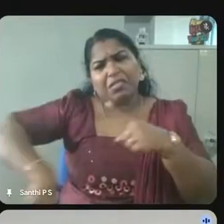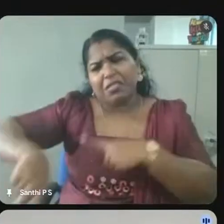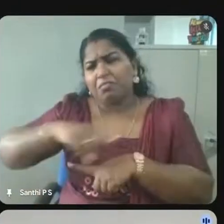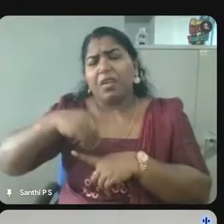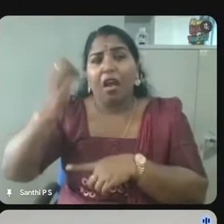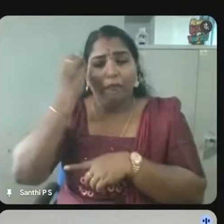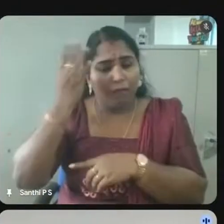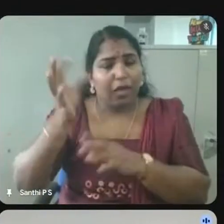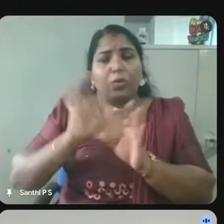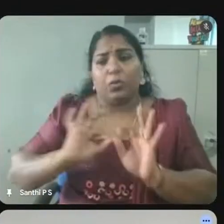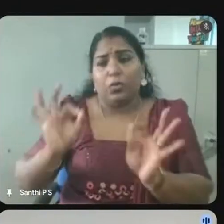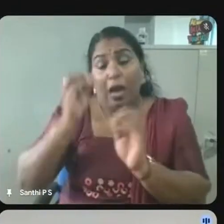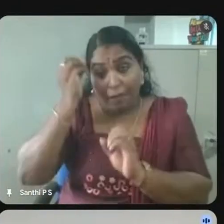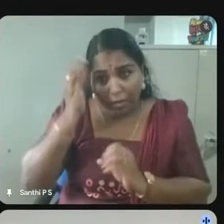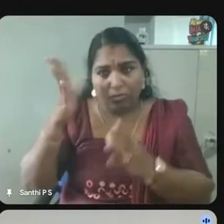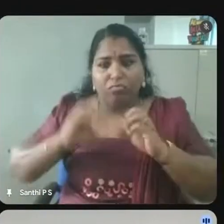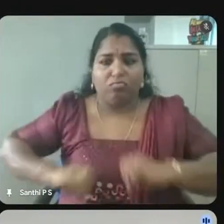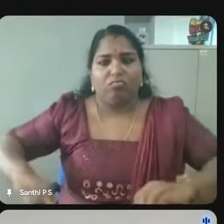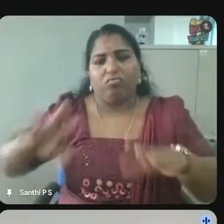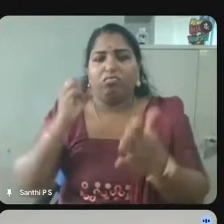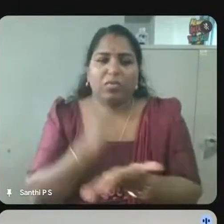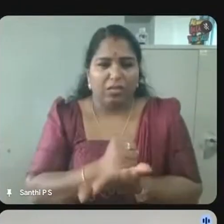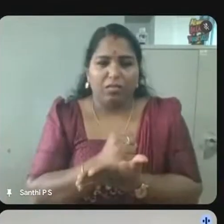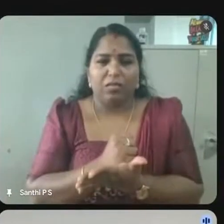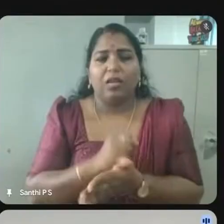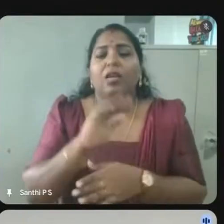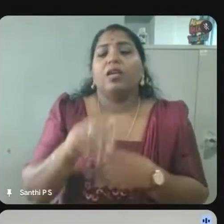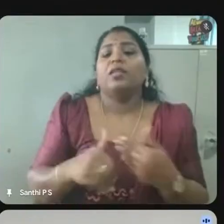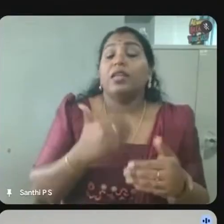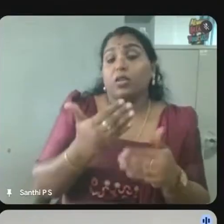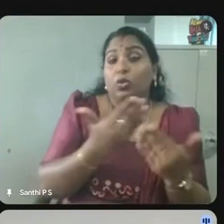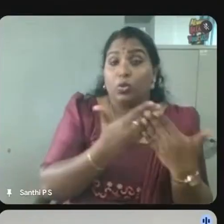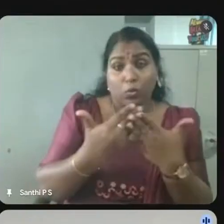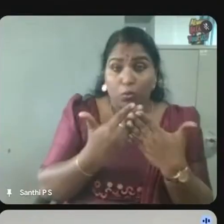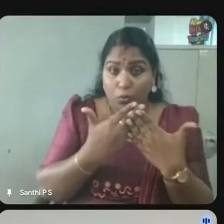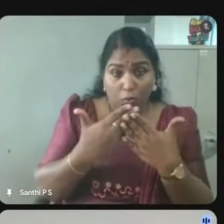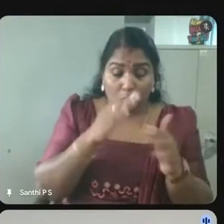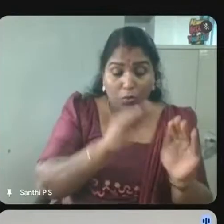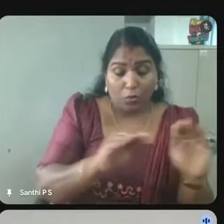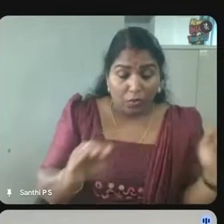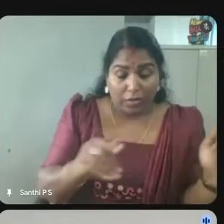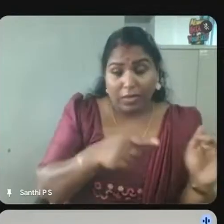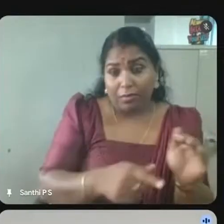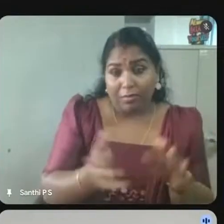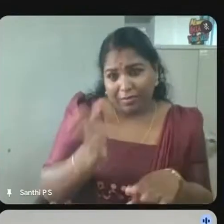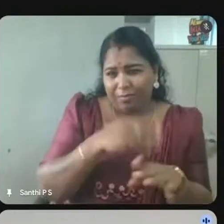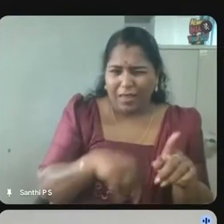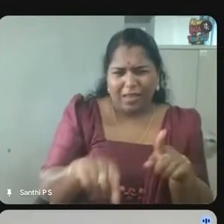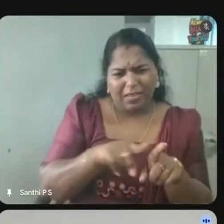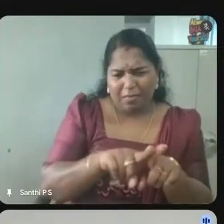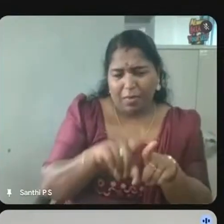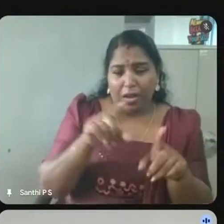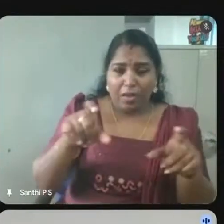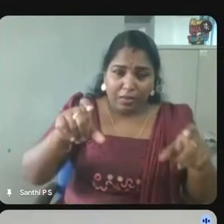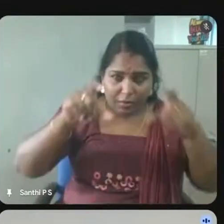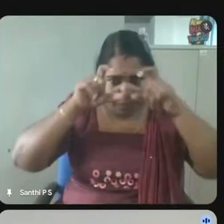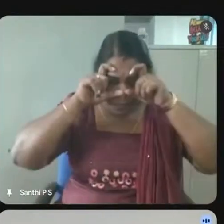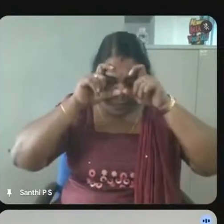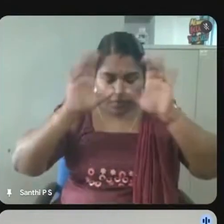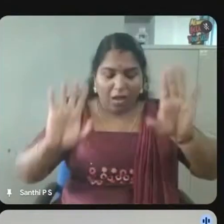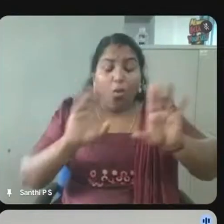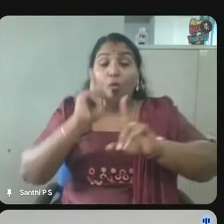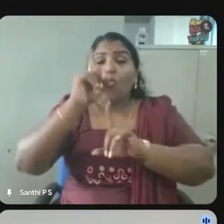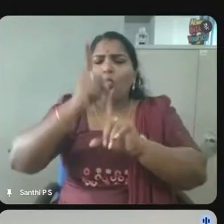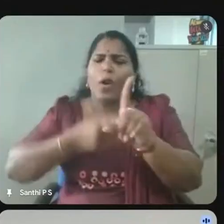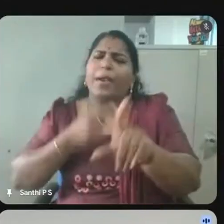ബോധവൽക്കരണം ഉണ്ടാക്കേണ്ട ഒരു കാര്യമാണ്. പിന്നെ സ്കൂൾ കുട്ടികളിൽ നമ്മൾ സ്ക്രീനിങ് ചെയ്യാറുണ്ട്. ഈ കണ്ണട വെച്ചവര് വർഷത്തിൽ ഒരിക്കൽ കണ്ണട ചെക്ക് ചെയ്യണം എന്നുള്ളത്